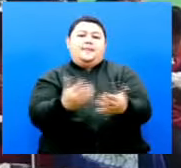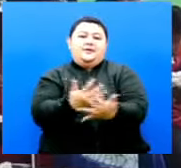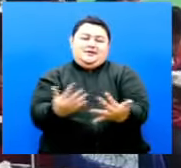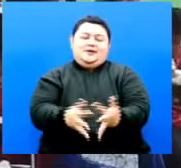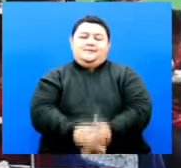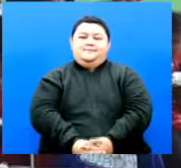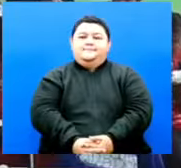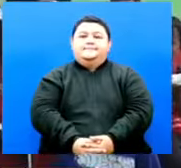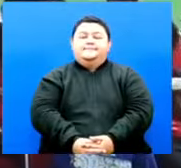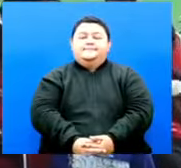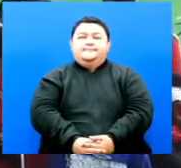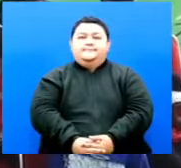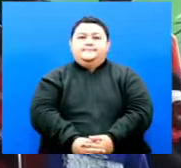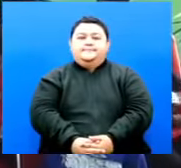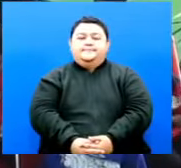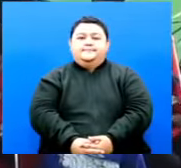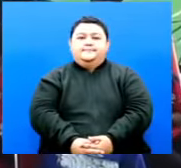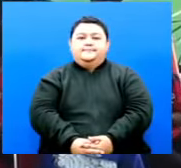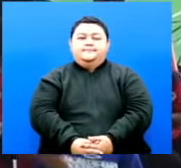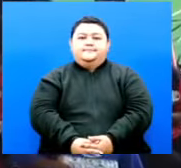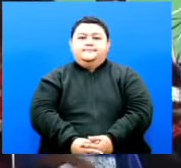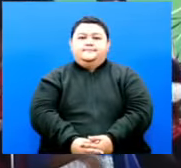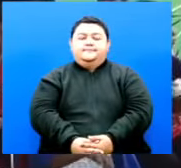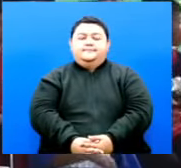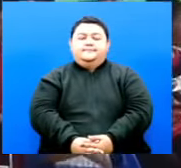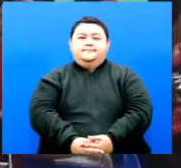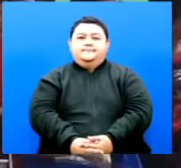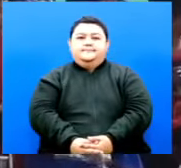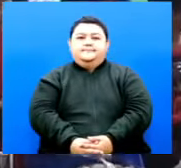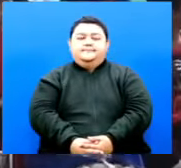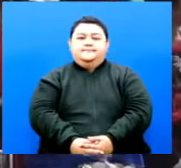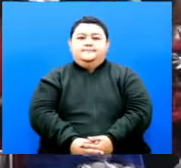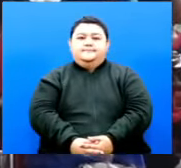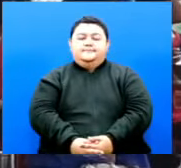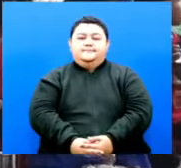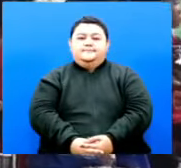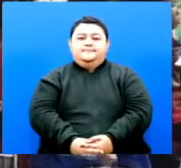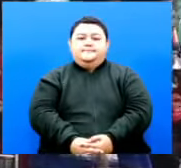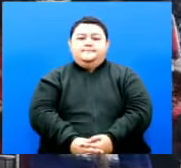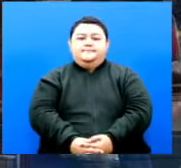Dari Bandung dan Purwakarta, Jawa Barat, John Hendra dan Agung Prasetyo, TV One mengabarkan.